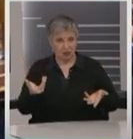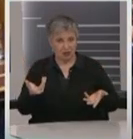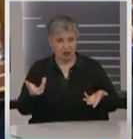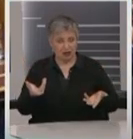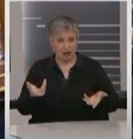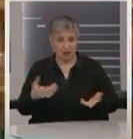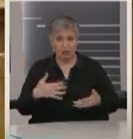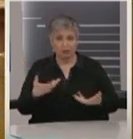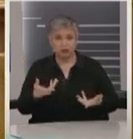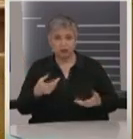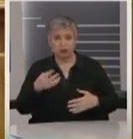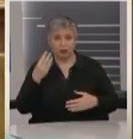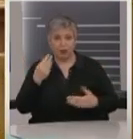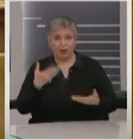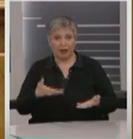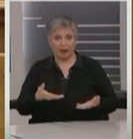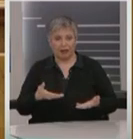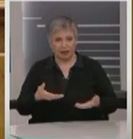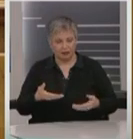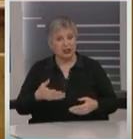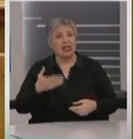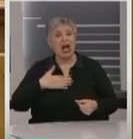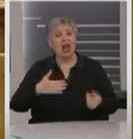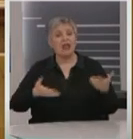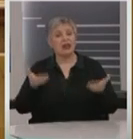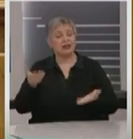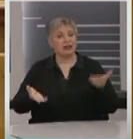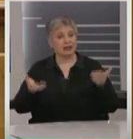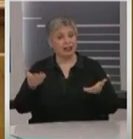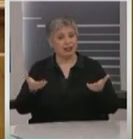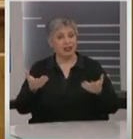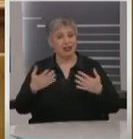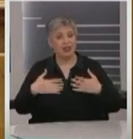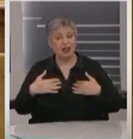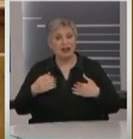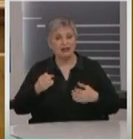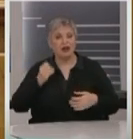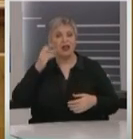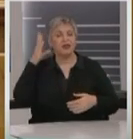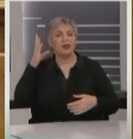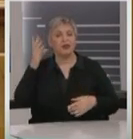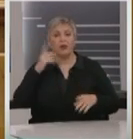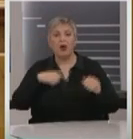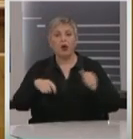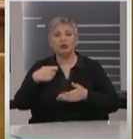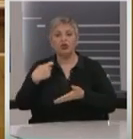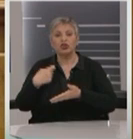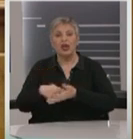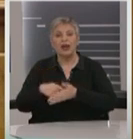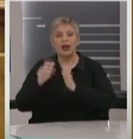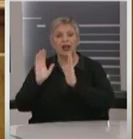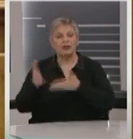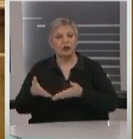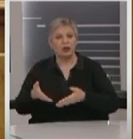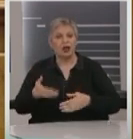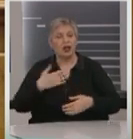επιμένετε να συγκρίνουμε και να θυμηθούμε και ποιος έφερε την υπερφορολόγηση. Τον έμφυα ποιος τον